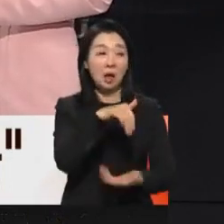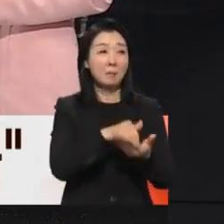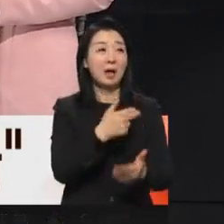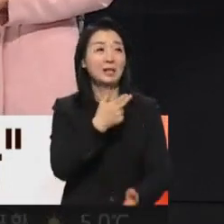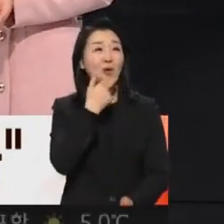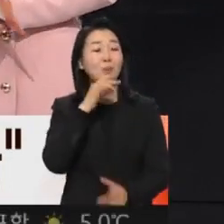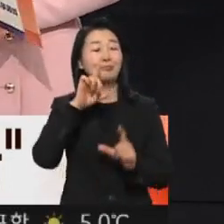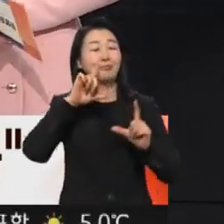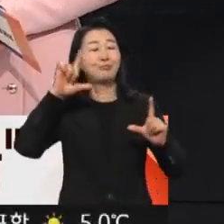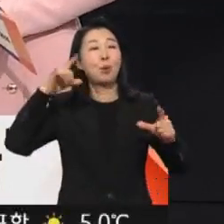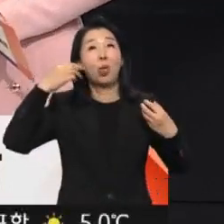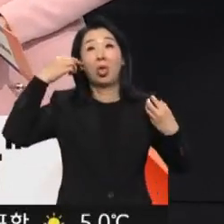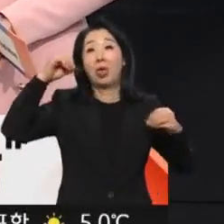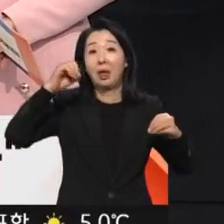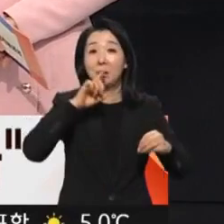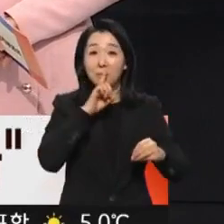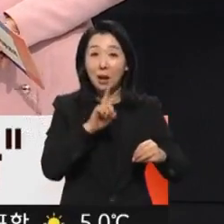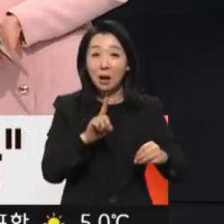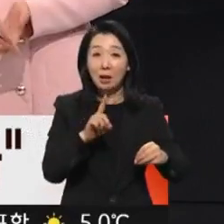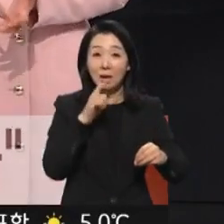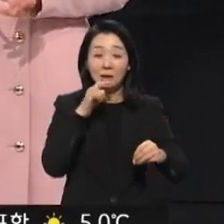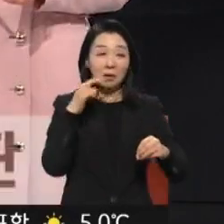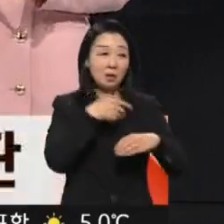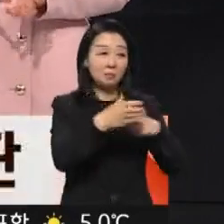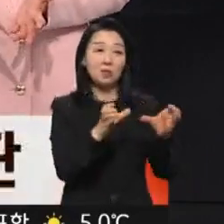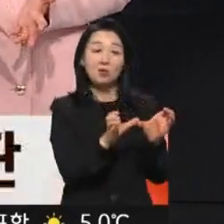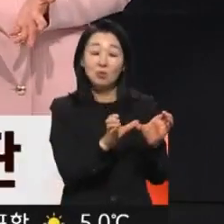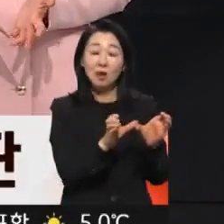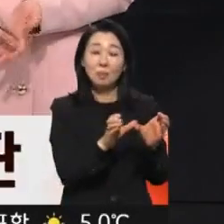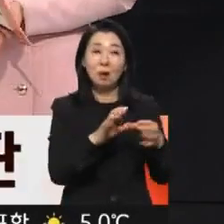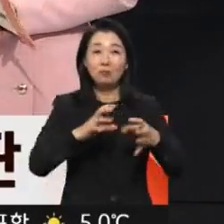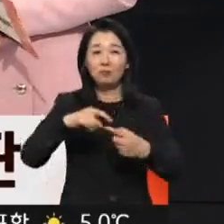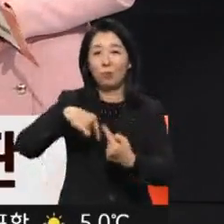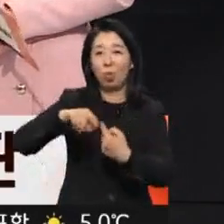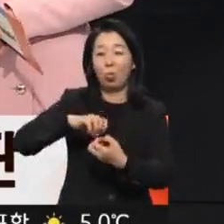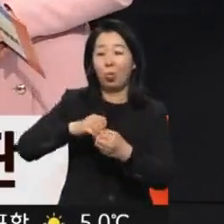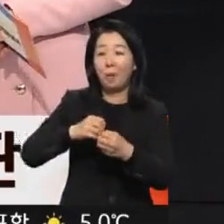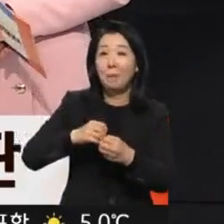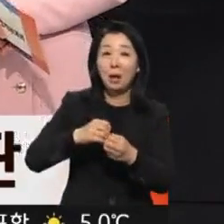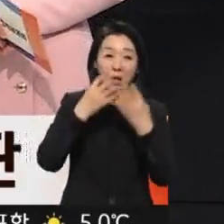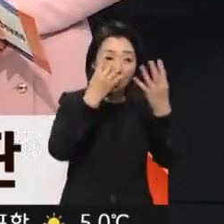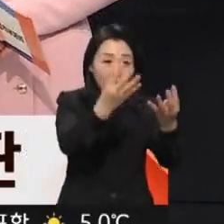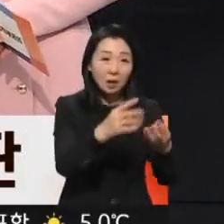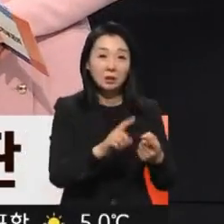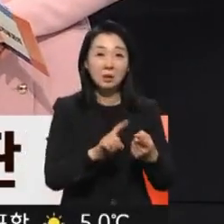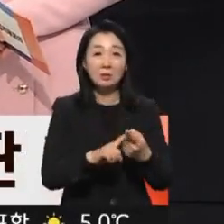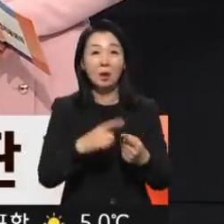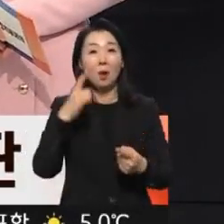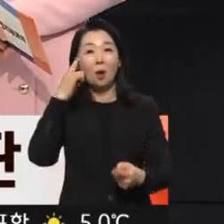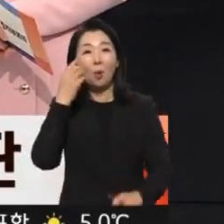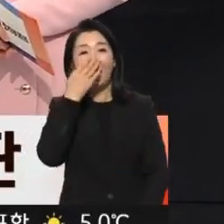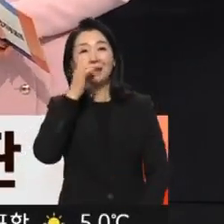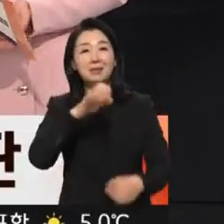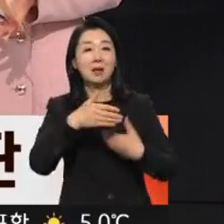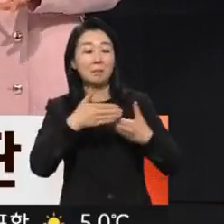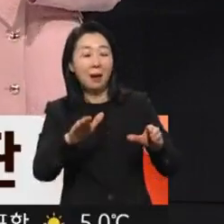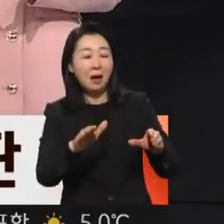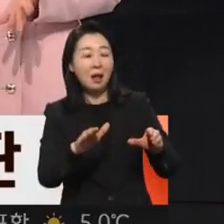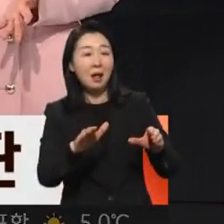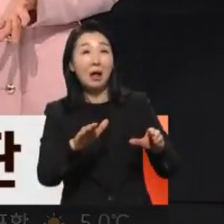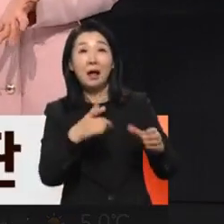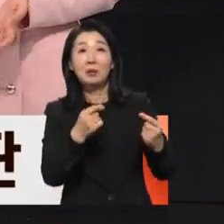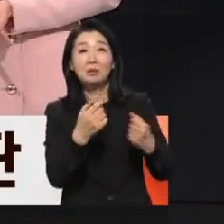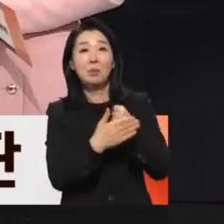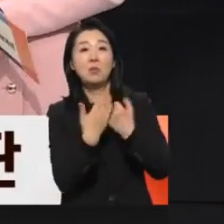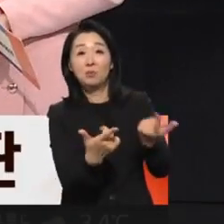있다 이렇게 반박을 했습니다. 또 민주당은 국정농단 관계자들의 사면 복권에 대해서 쓰레기 방 대방출하듯 면죄부를